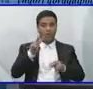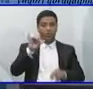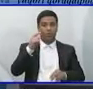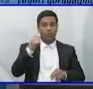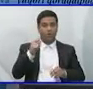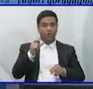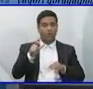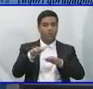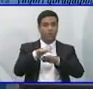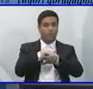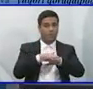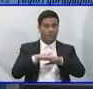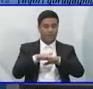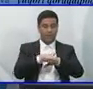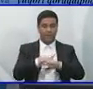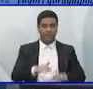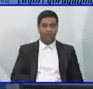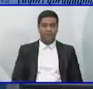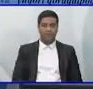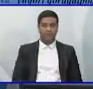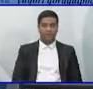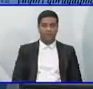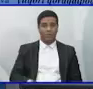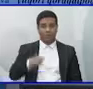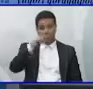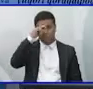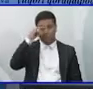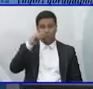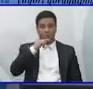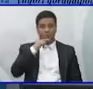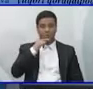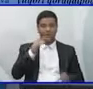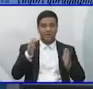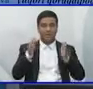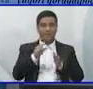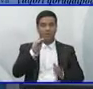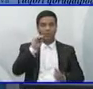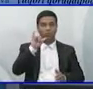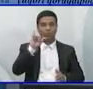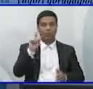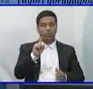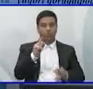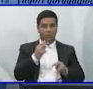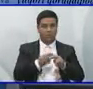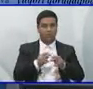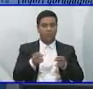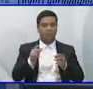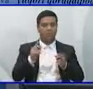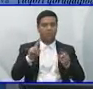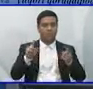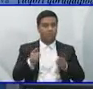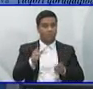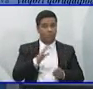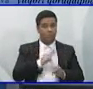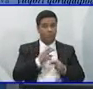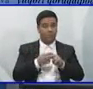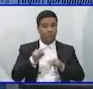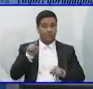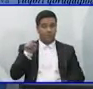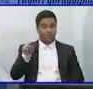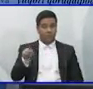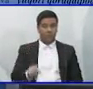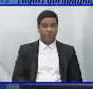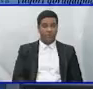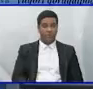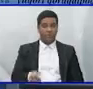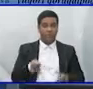1556-yillarga kelib, No'g'ay xonligi hududlarida Qozoqlarning kichik Juz xonligi tashkil topadi va